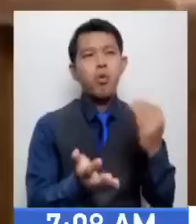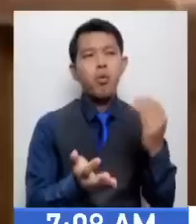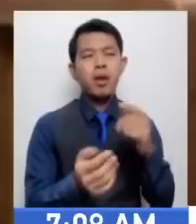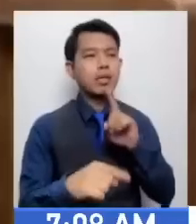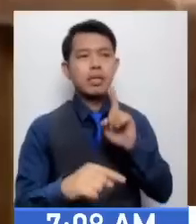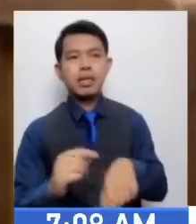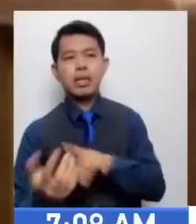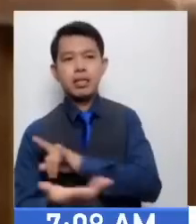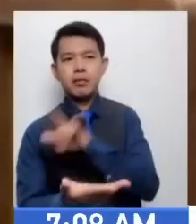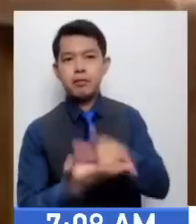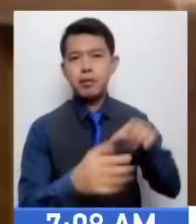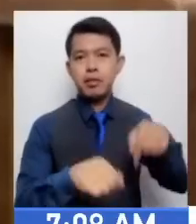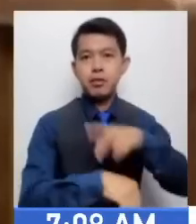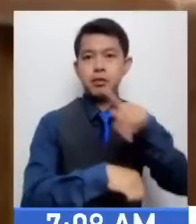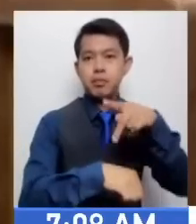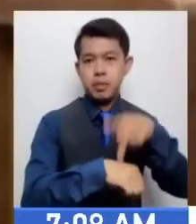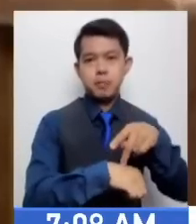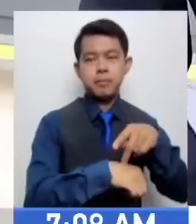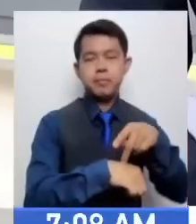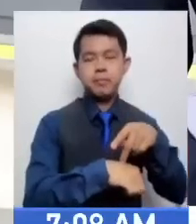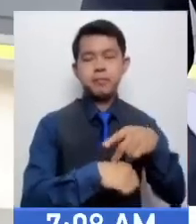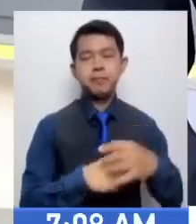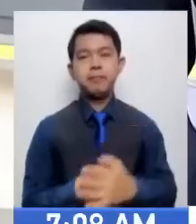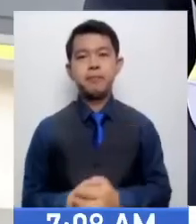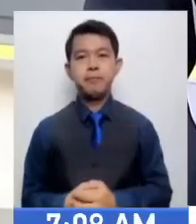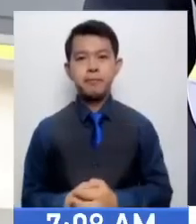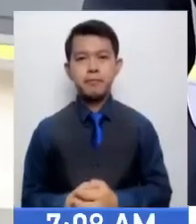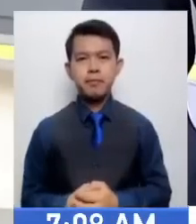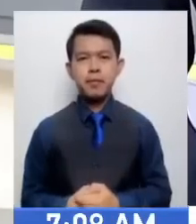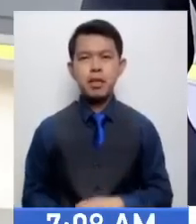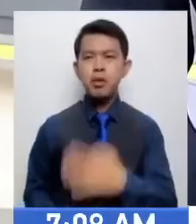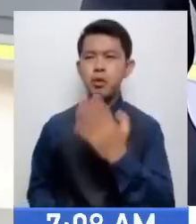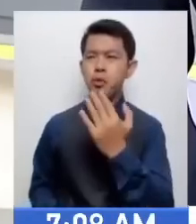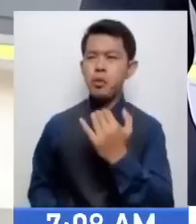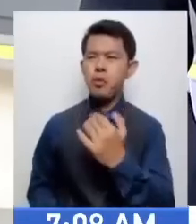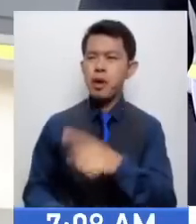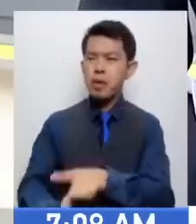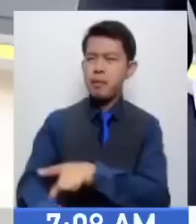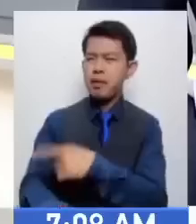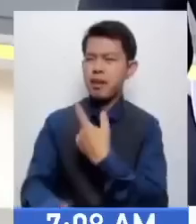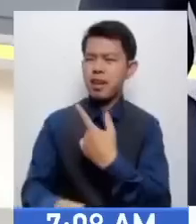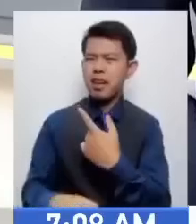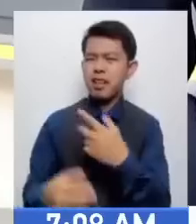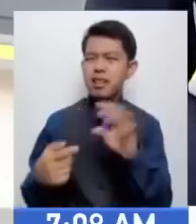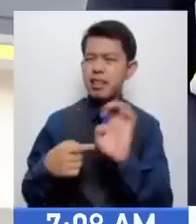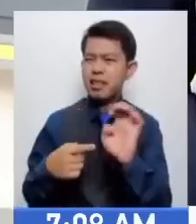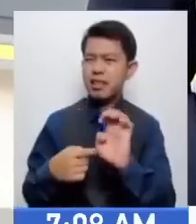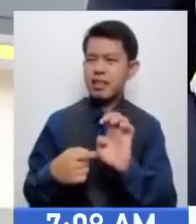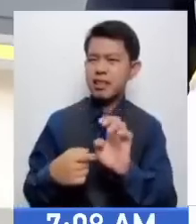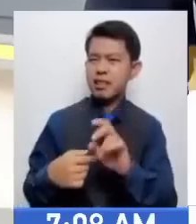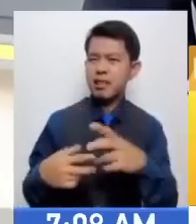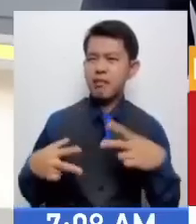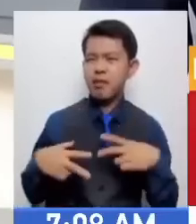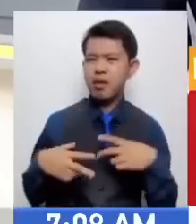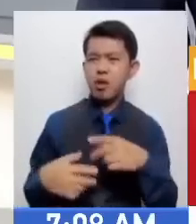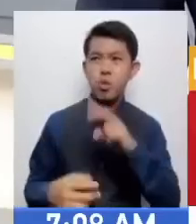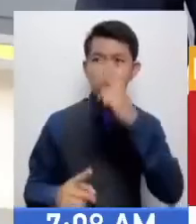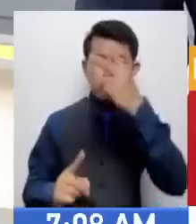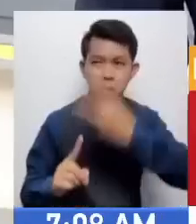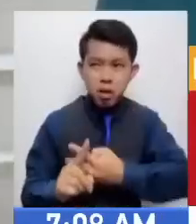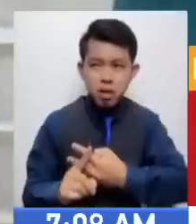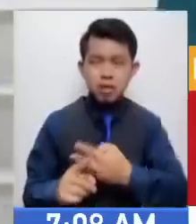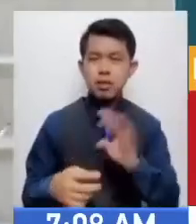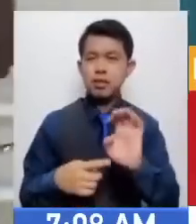sa Pilipinas. Bakit po ganun katagal yung kailangan niya extended leave, 2 buwan? At sa impormasyon pong